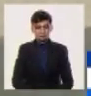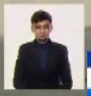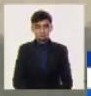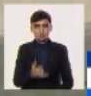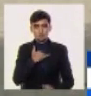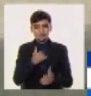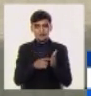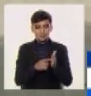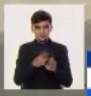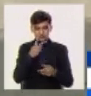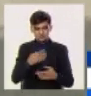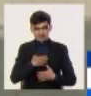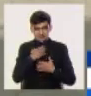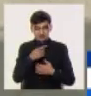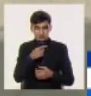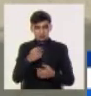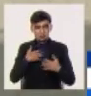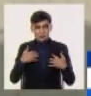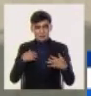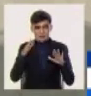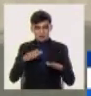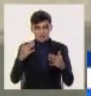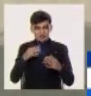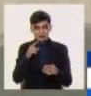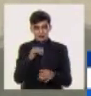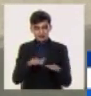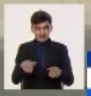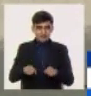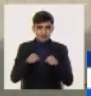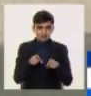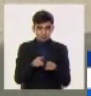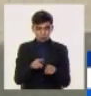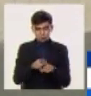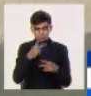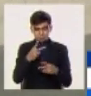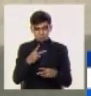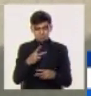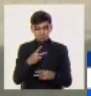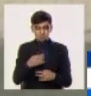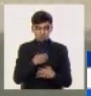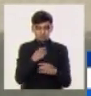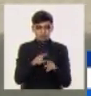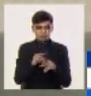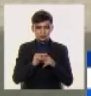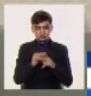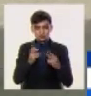карга не это конечно очень страшно это просто туда даже детей водитель но это не